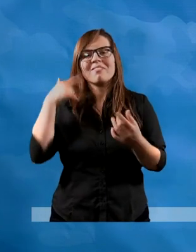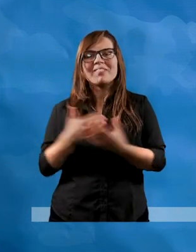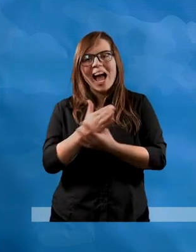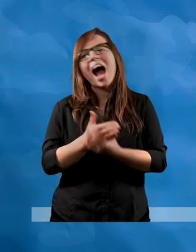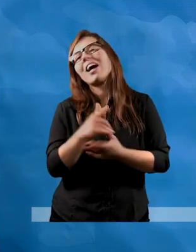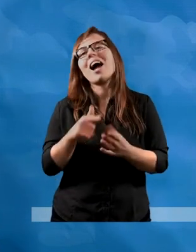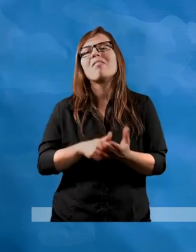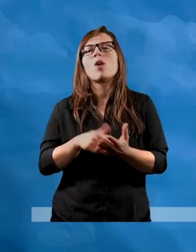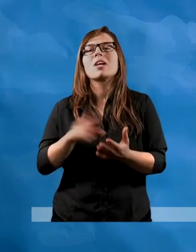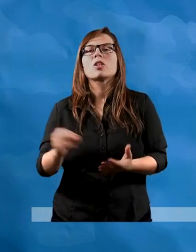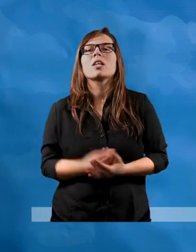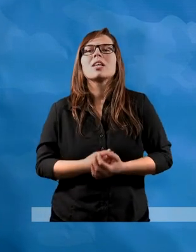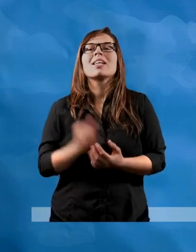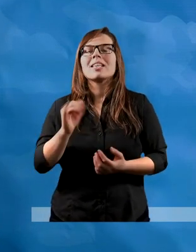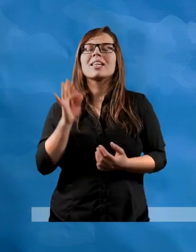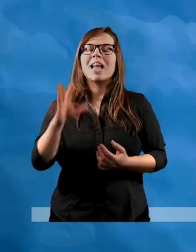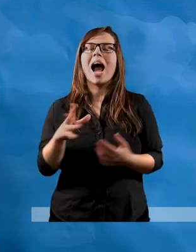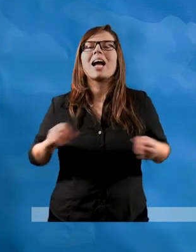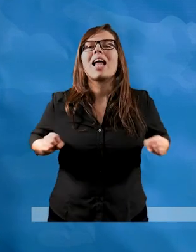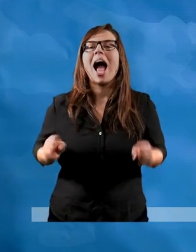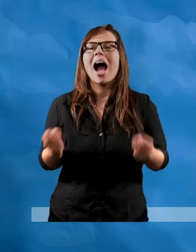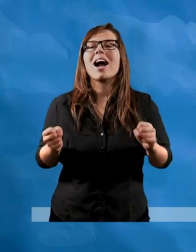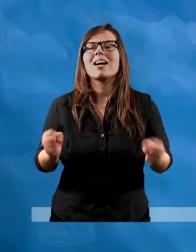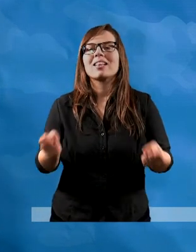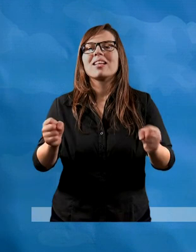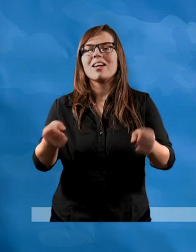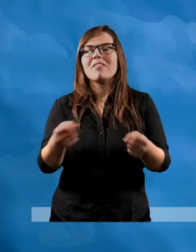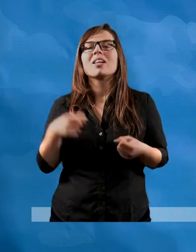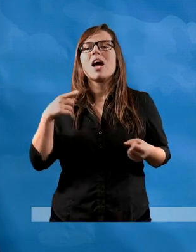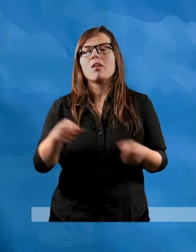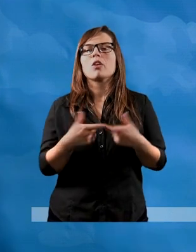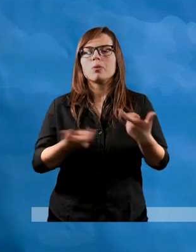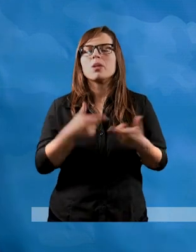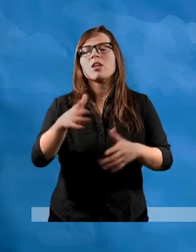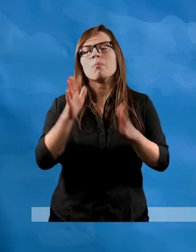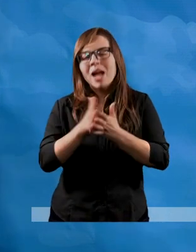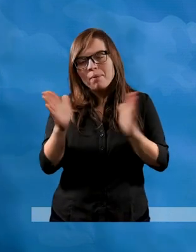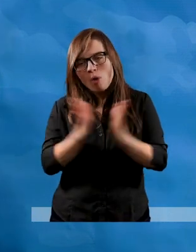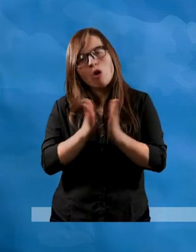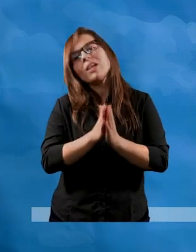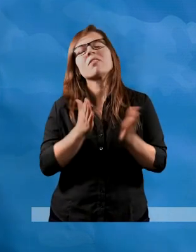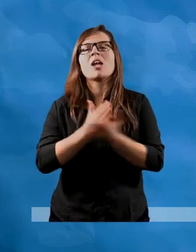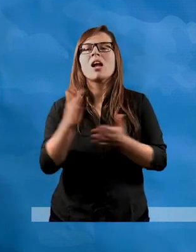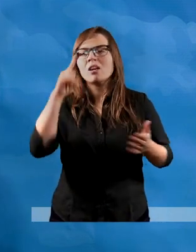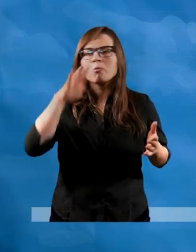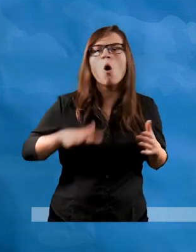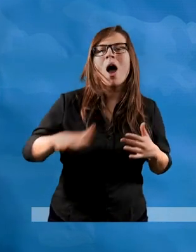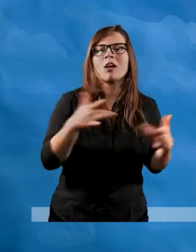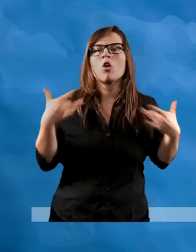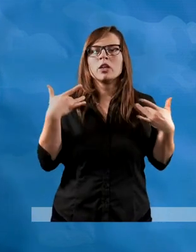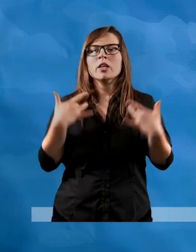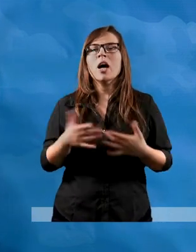wiara i takie aktywne jakby uczestnictwo w wierze poprzez modlitwę, poprzez życie w